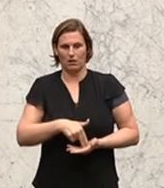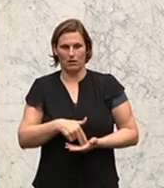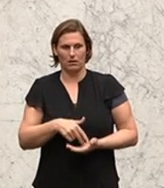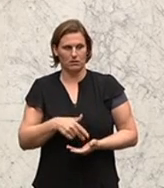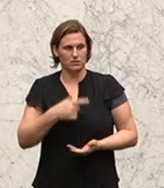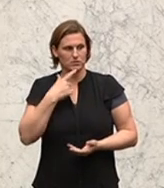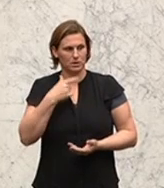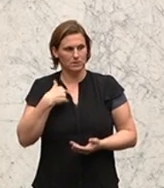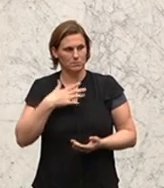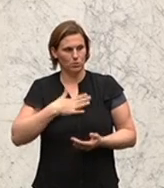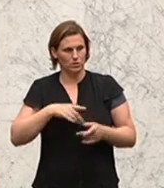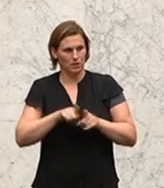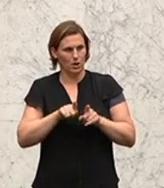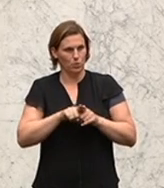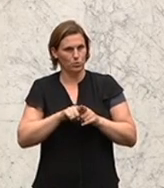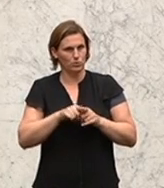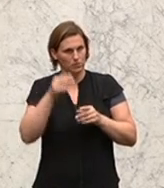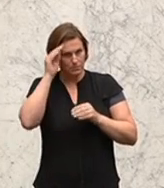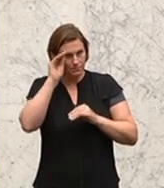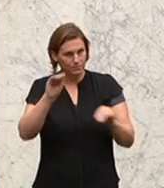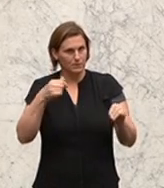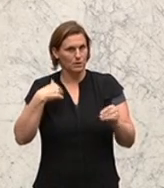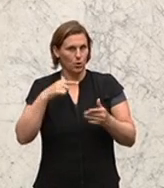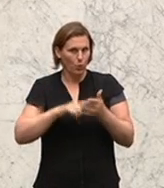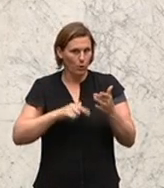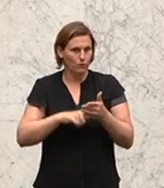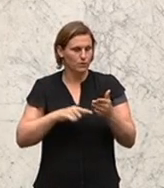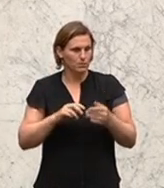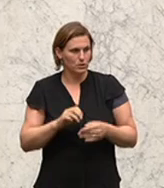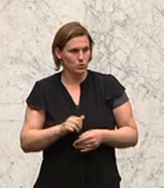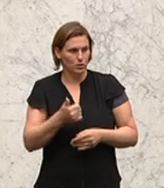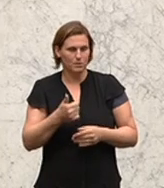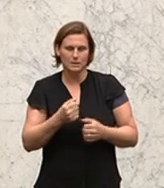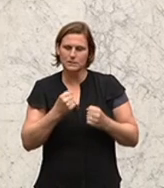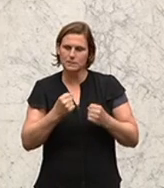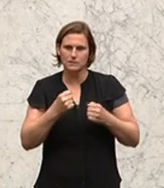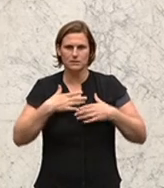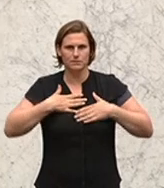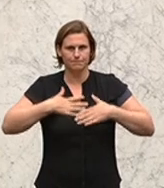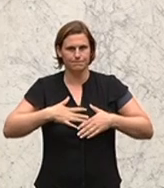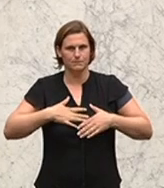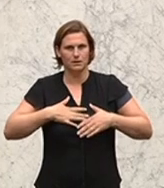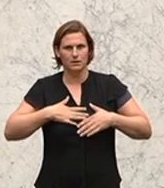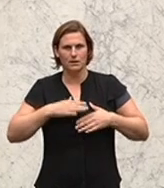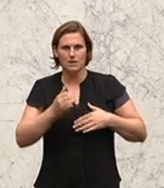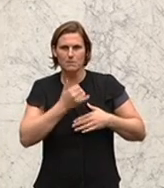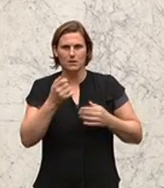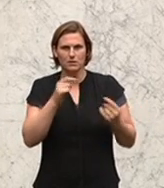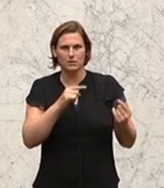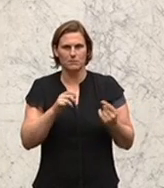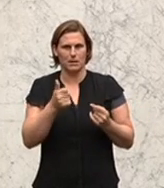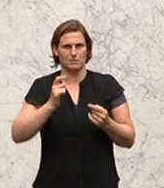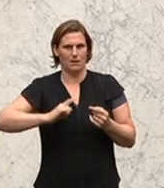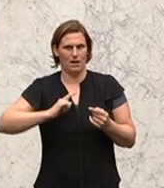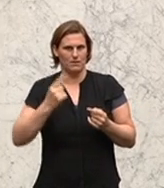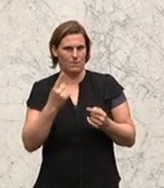dass ich zum Ausdruck bringe, und ich tue es sehr oft, aber aus innigster Überzeugung, bei all diesen Debatten leidet meistens